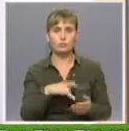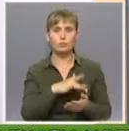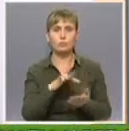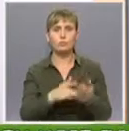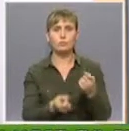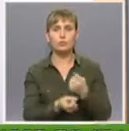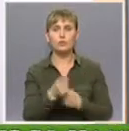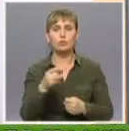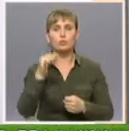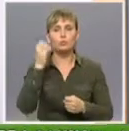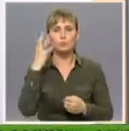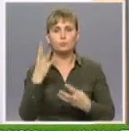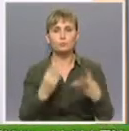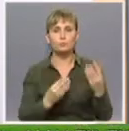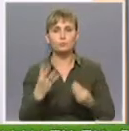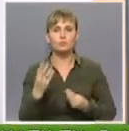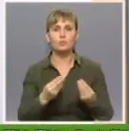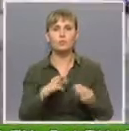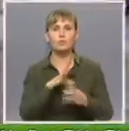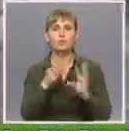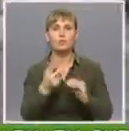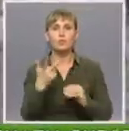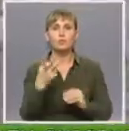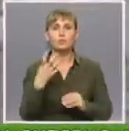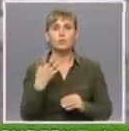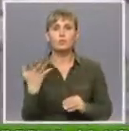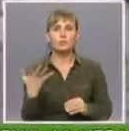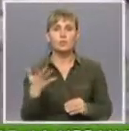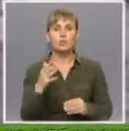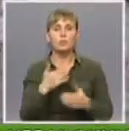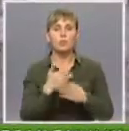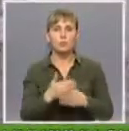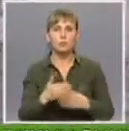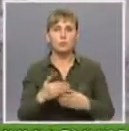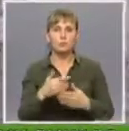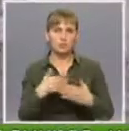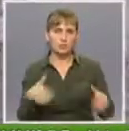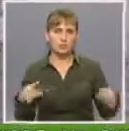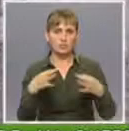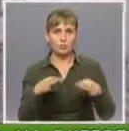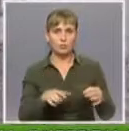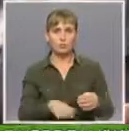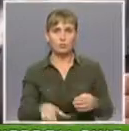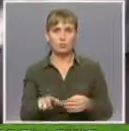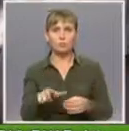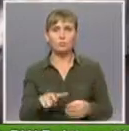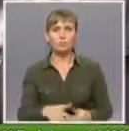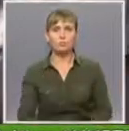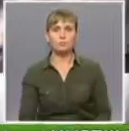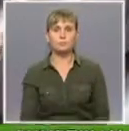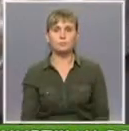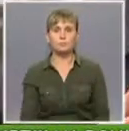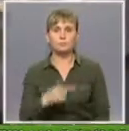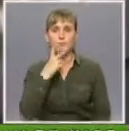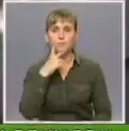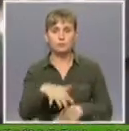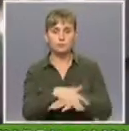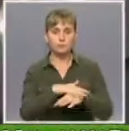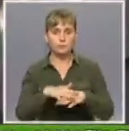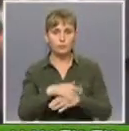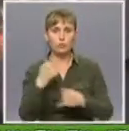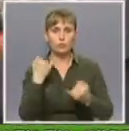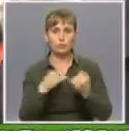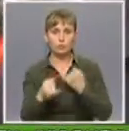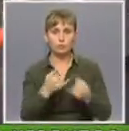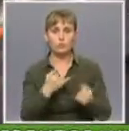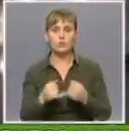мегаполисе появятся и умные светофоры. Всего 345. Они помогут разгрузить дороги города. Они, видя поток, сами будут переключать желтый